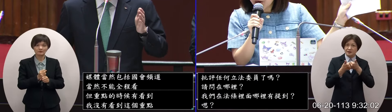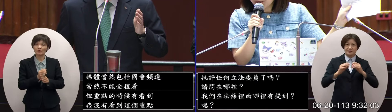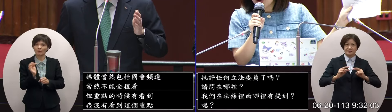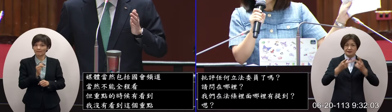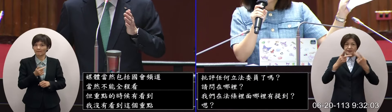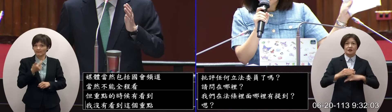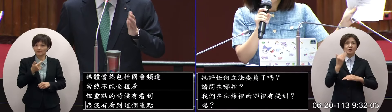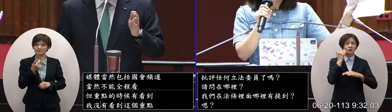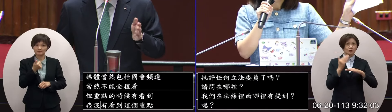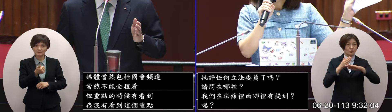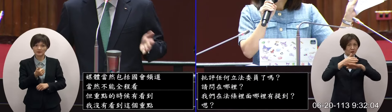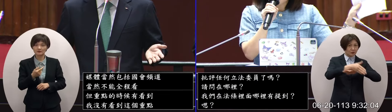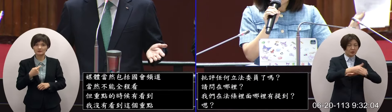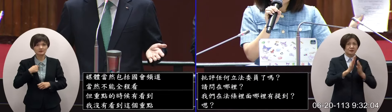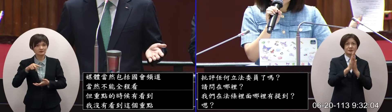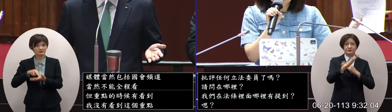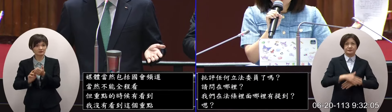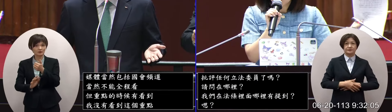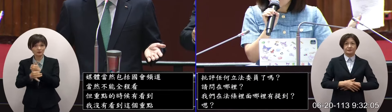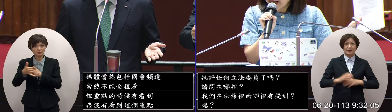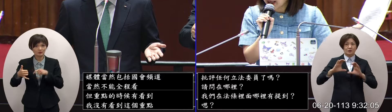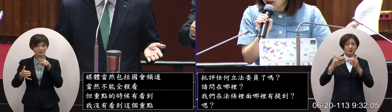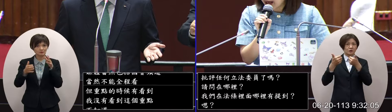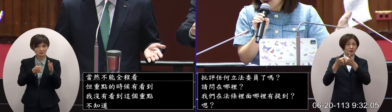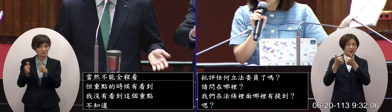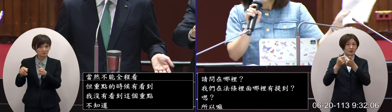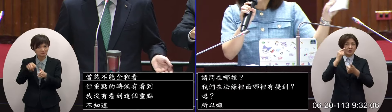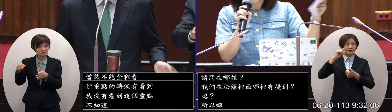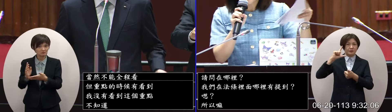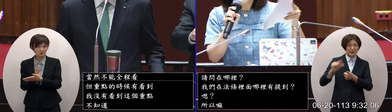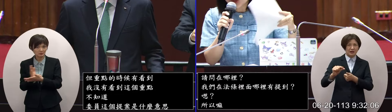委员 通过， 立法委员该不该受批评？ 藐视国会，